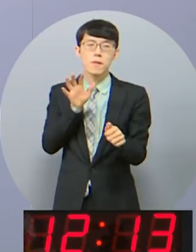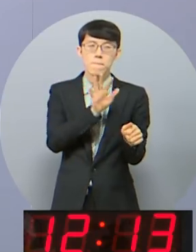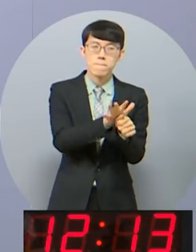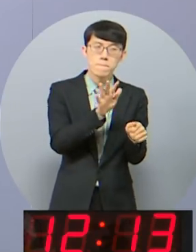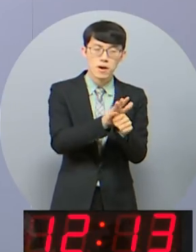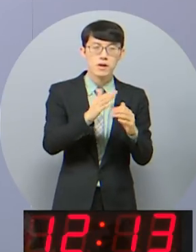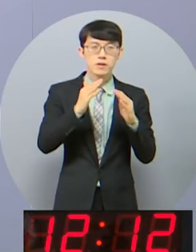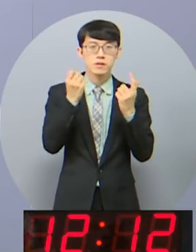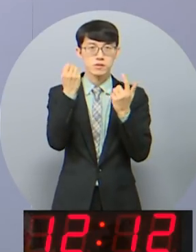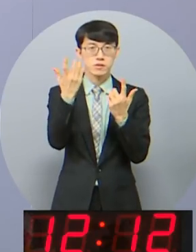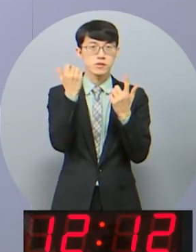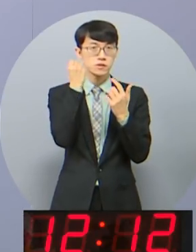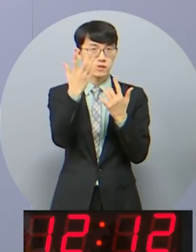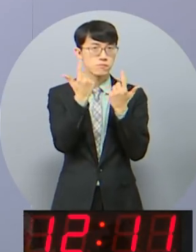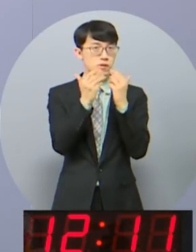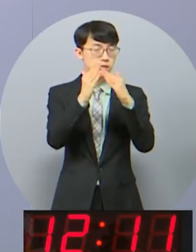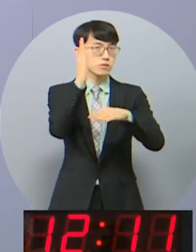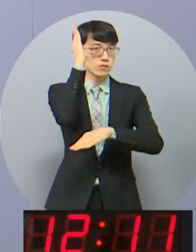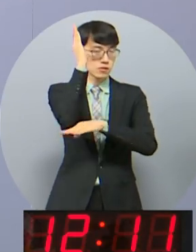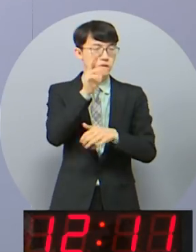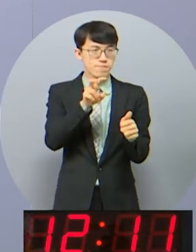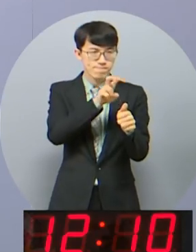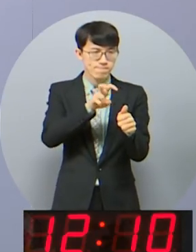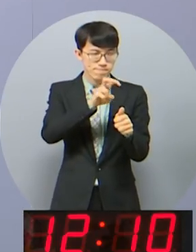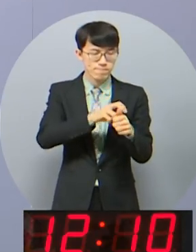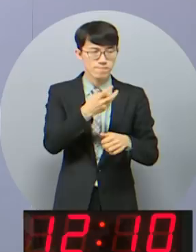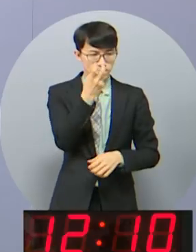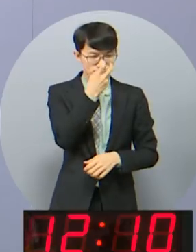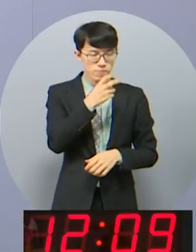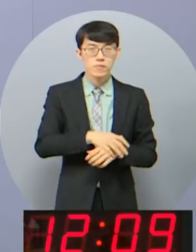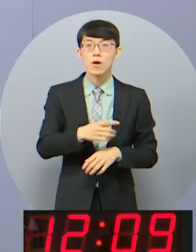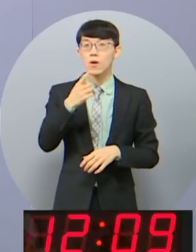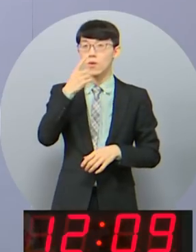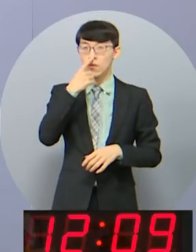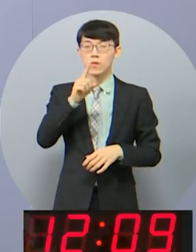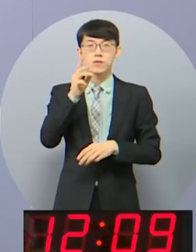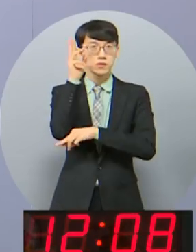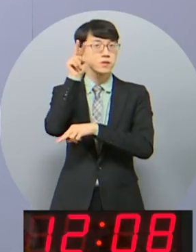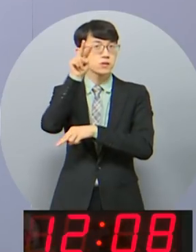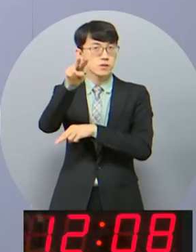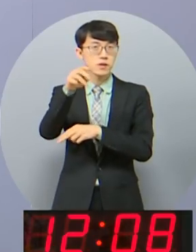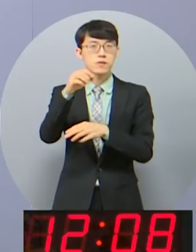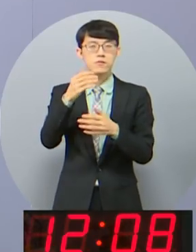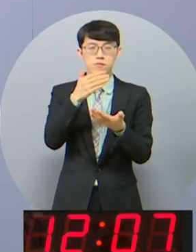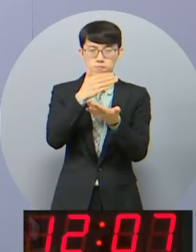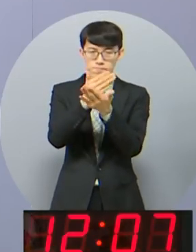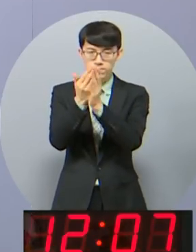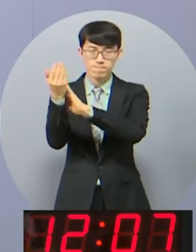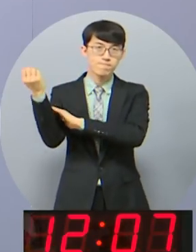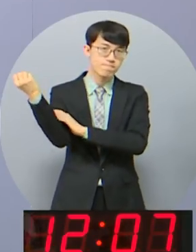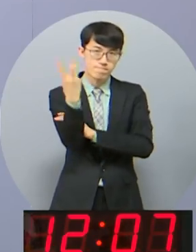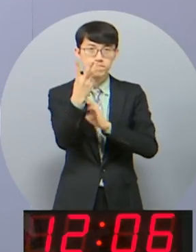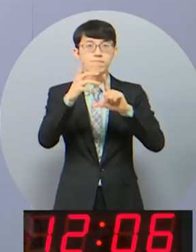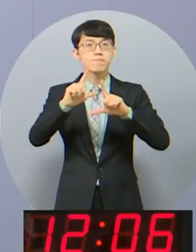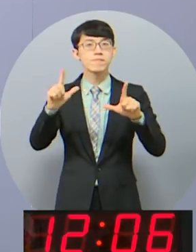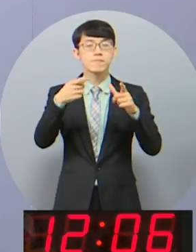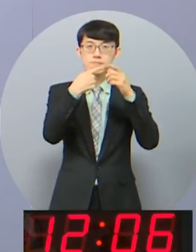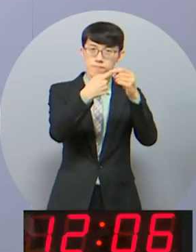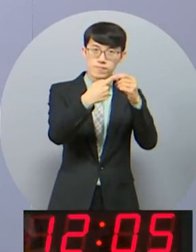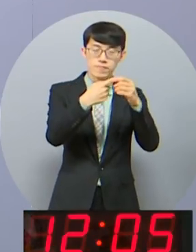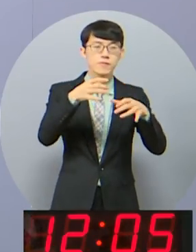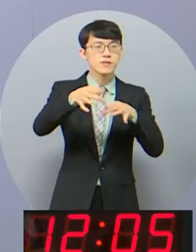督。我的政见与主题主要归纳为三大类：第一，经济蓝